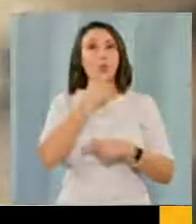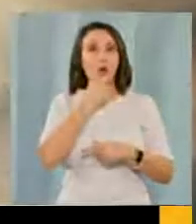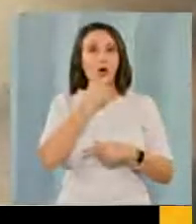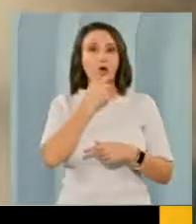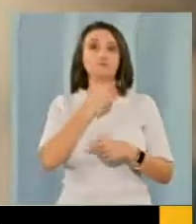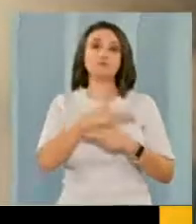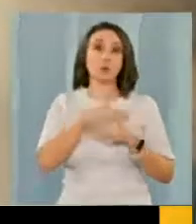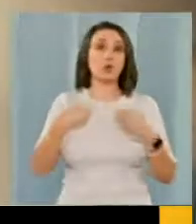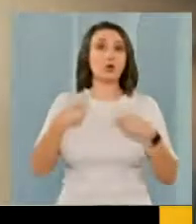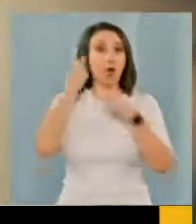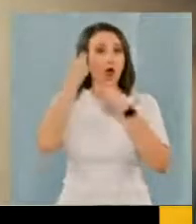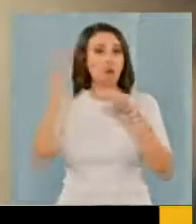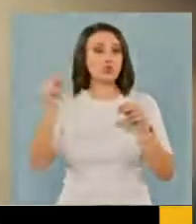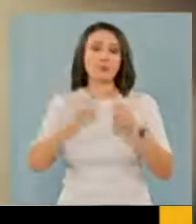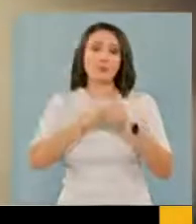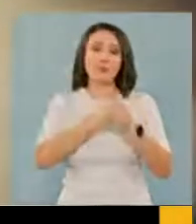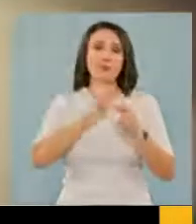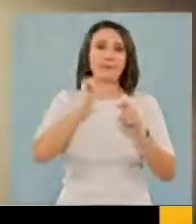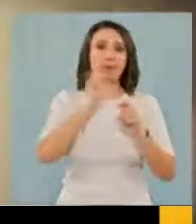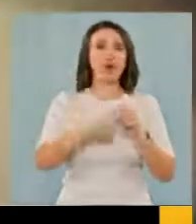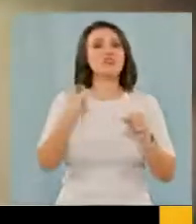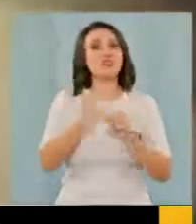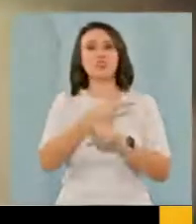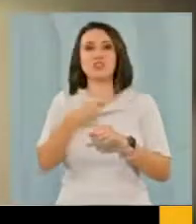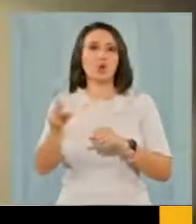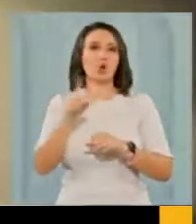asasinat, procurorii ne anunță că urmărirea penală se face